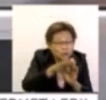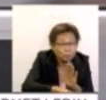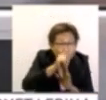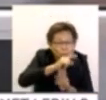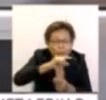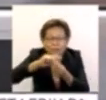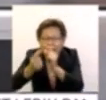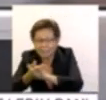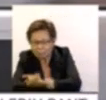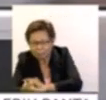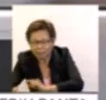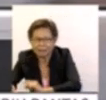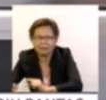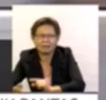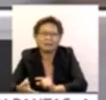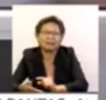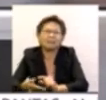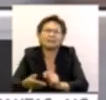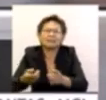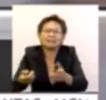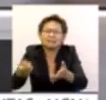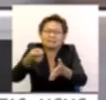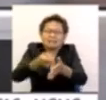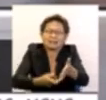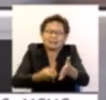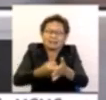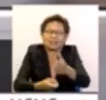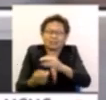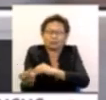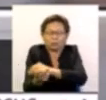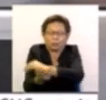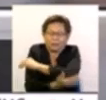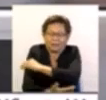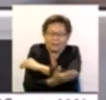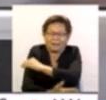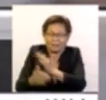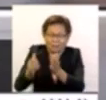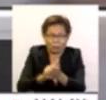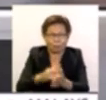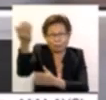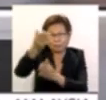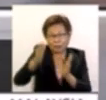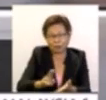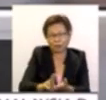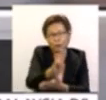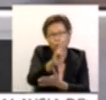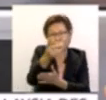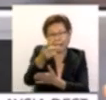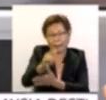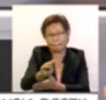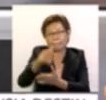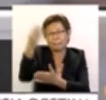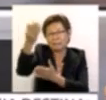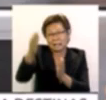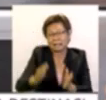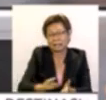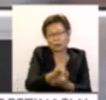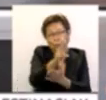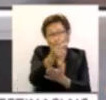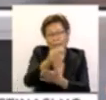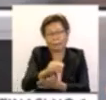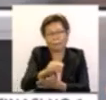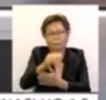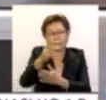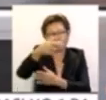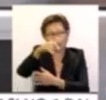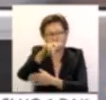menggantikan produk yang dikenakan tarif oleh kedua-dua negara tersebut. Pencerah Ekonomi Universiti Kebangsaan Malaysia UKM, Profesor Dr.